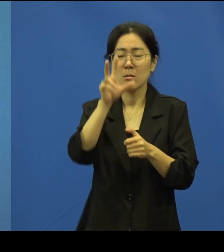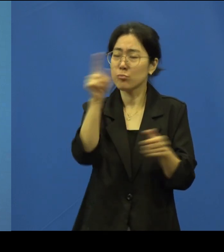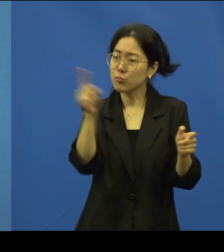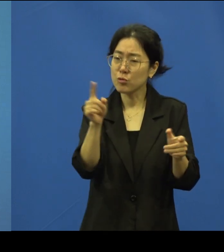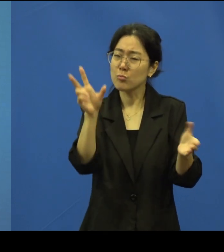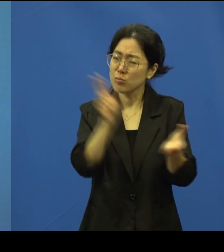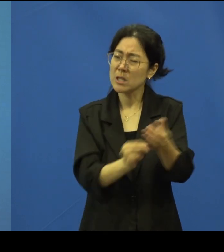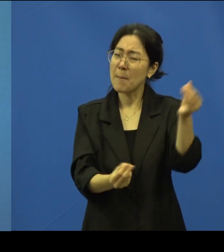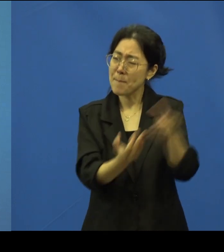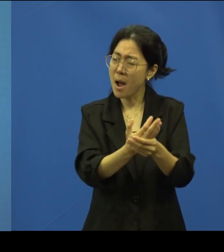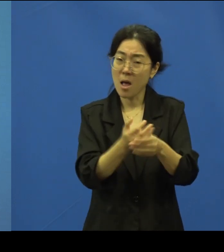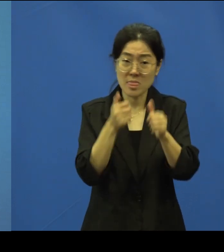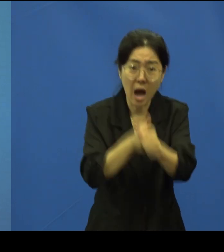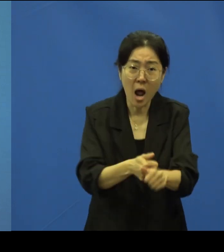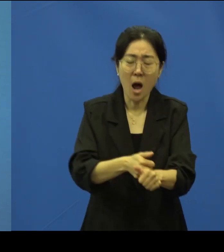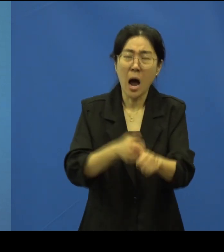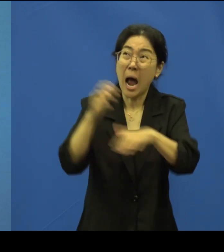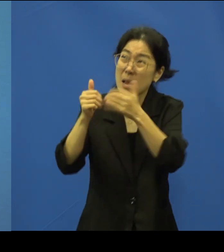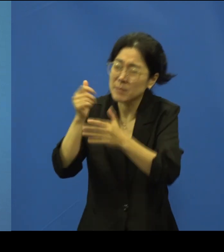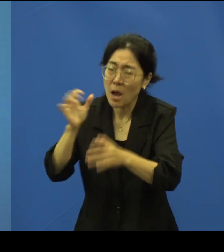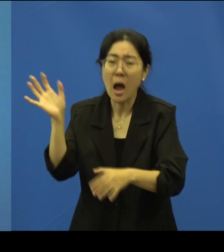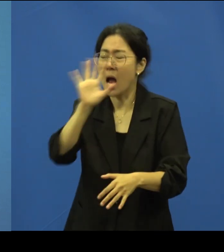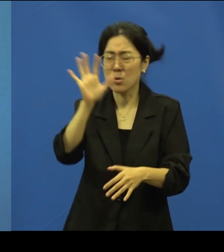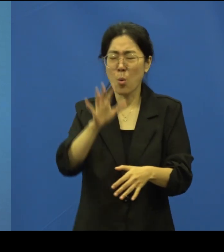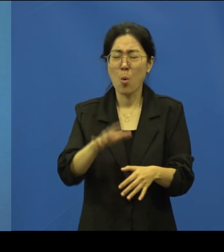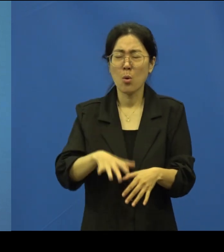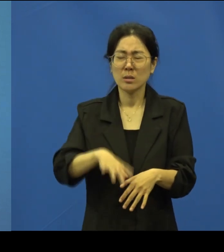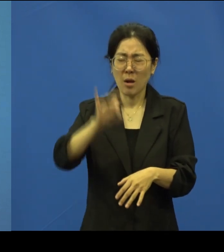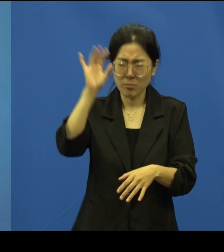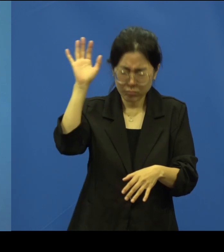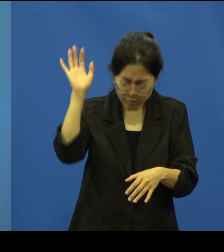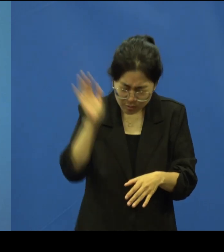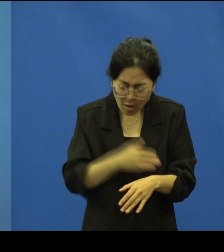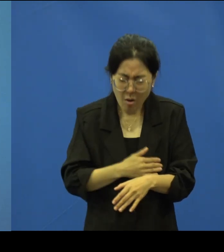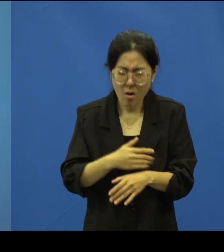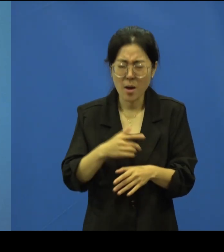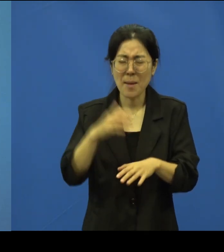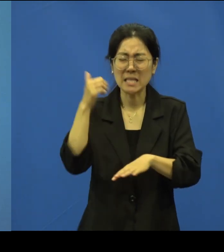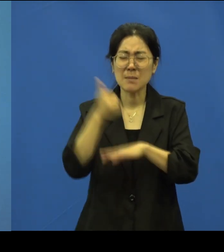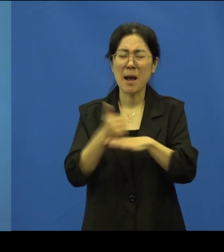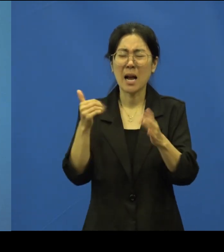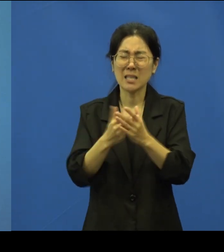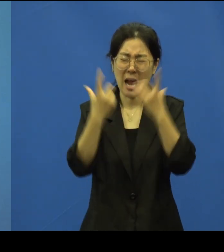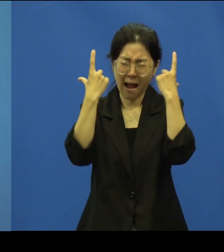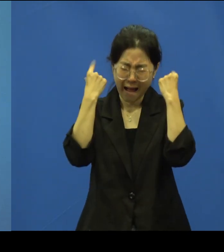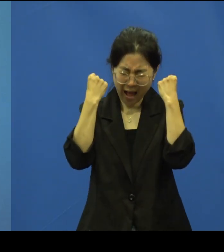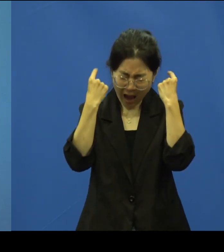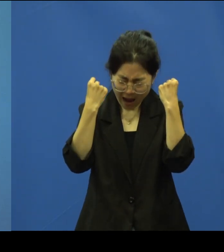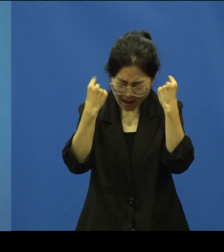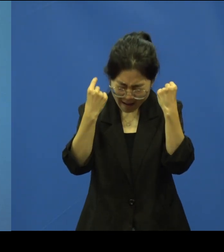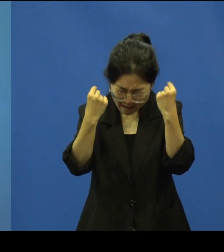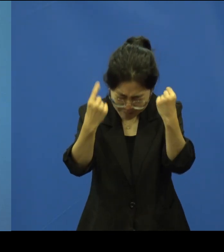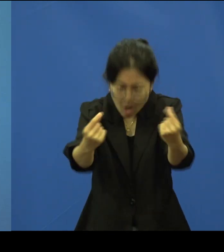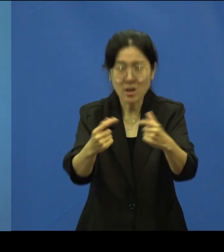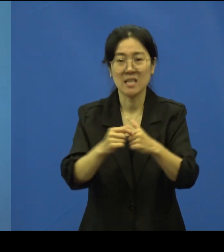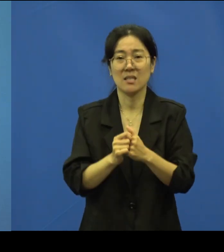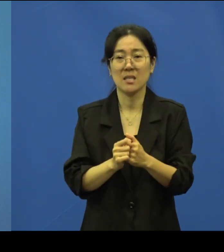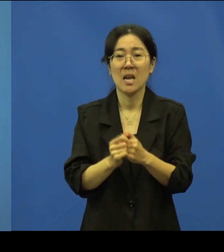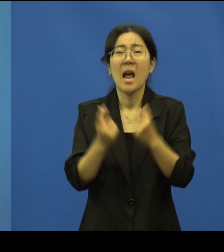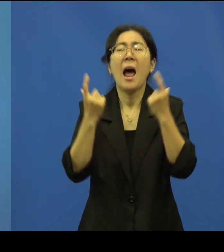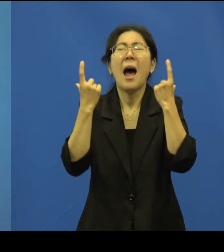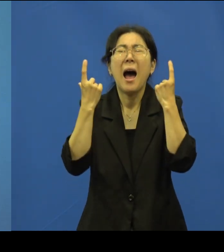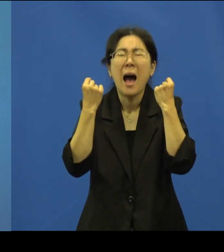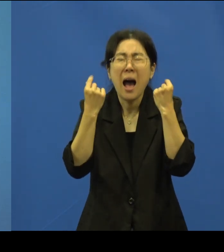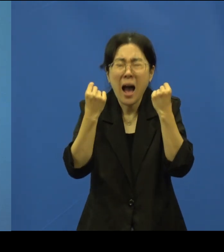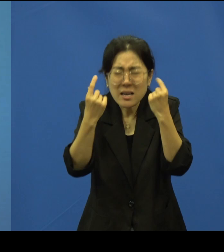그래서 더 열심히 하나님을 찾았더니 20년 평안을 주셨어요. 여러분, 이 지혜를 배워야 될 줄로